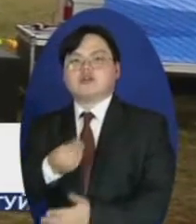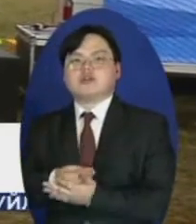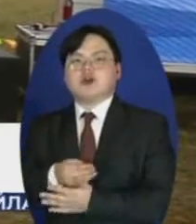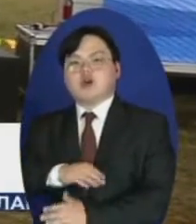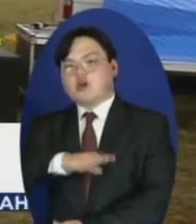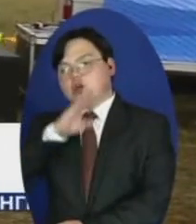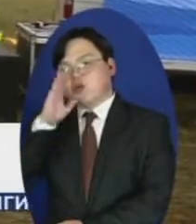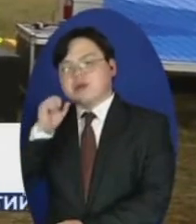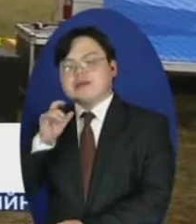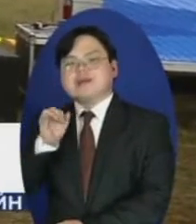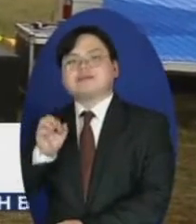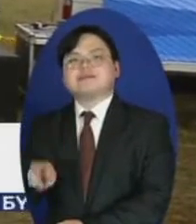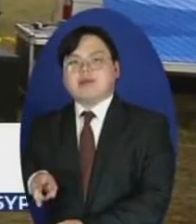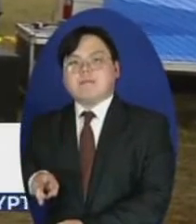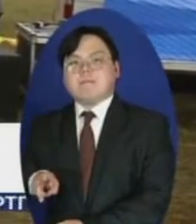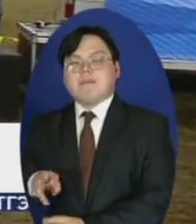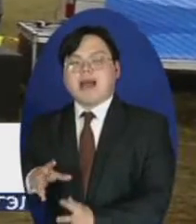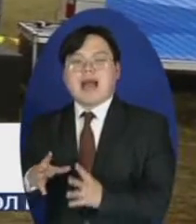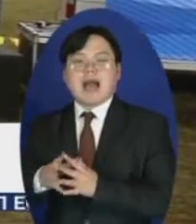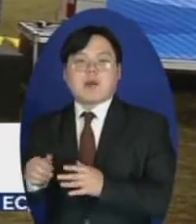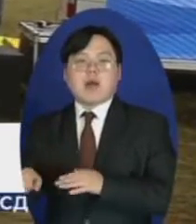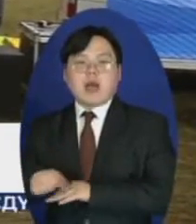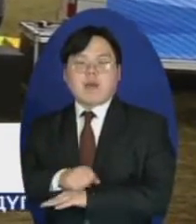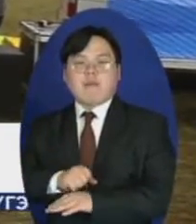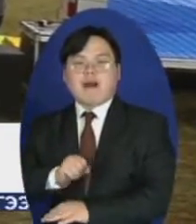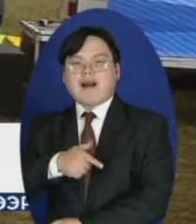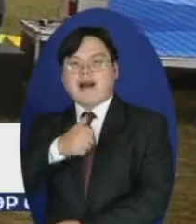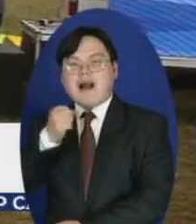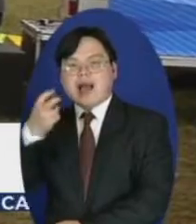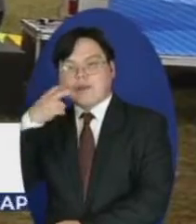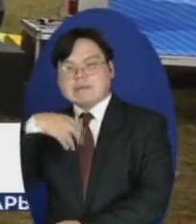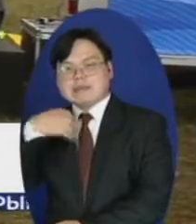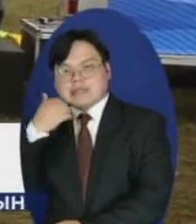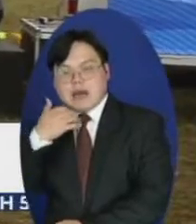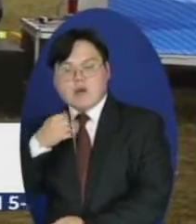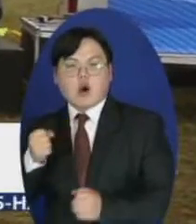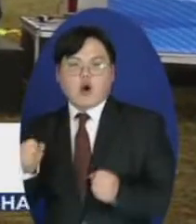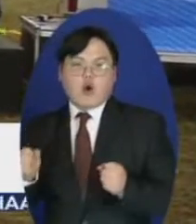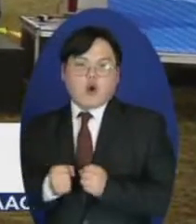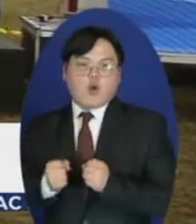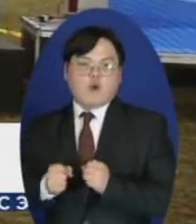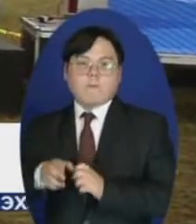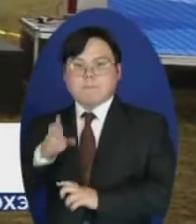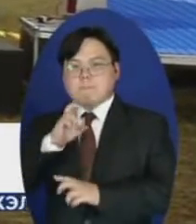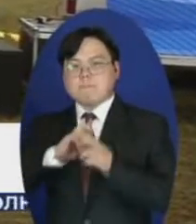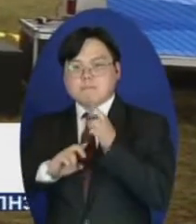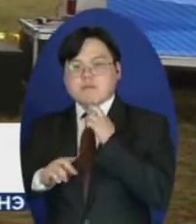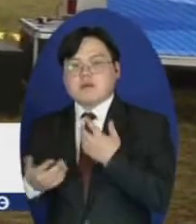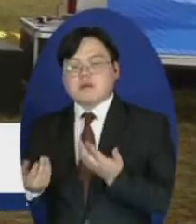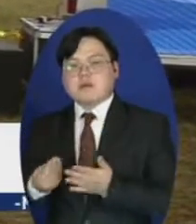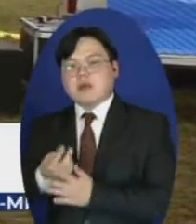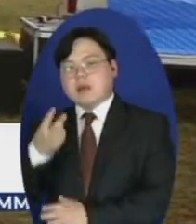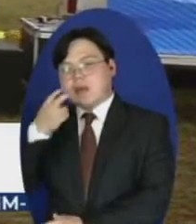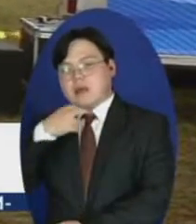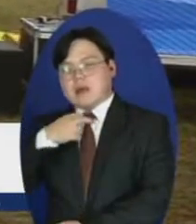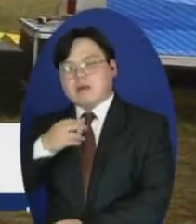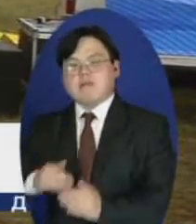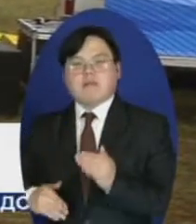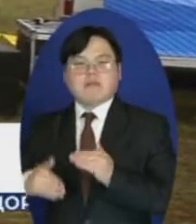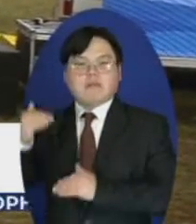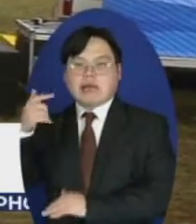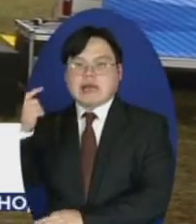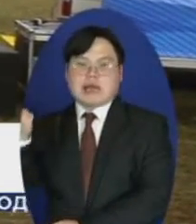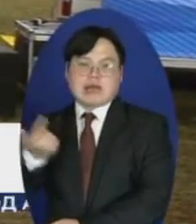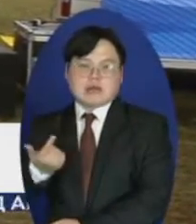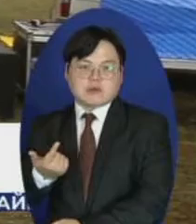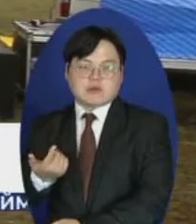аймаг сонгож авсан байна. Тийм учраас энэ 10 аймагт бол үнэхээр агаарын бохирдол, ялангуяа өвлийн үйлрэлт бол үнэхээр агаарын бохирдол дээд